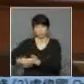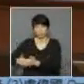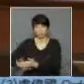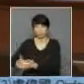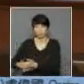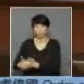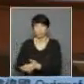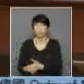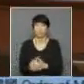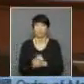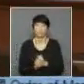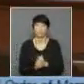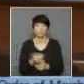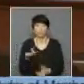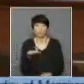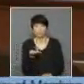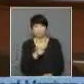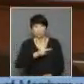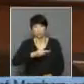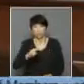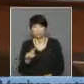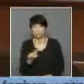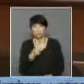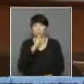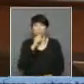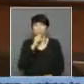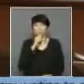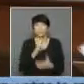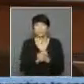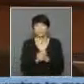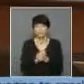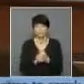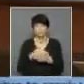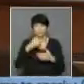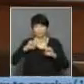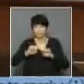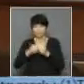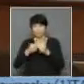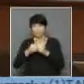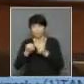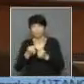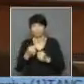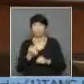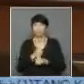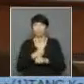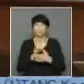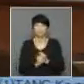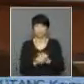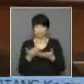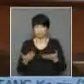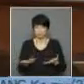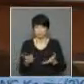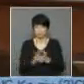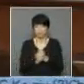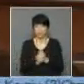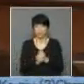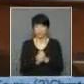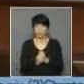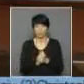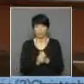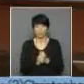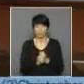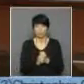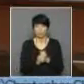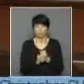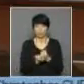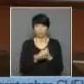最鋒利的寶刀都會出現生鏽的一日。主席，現時政府的管治團隊很